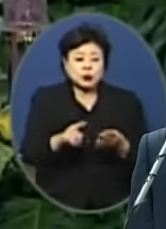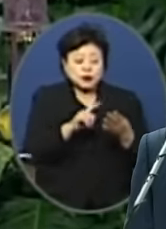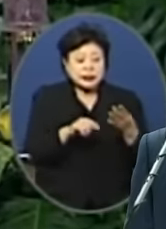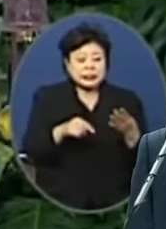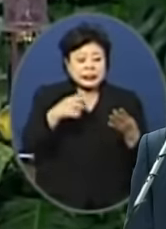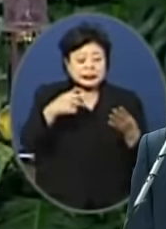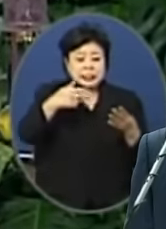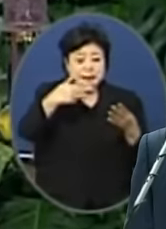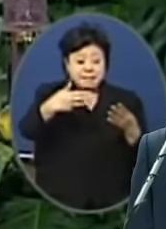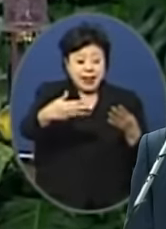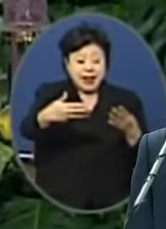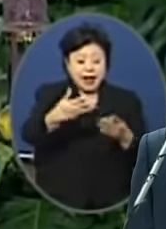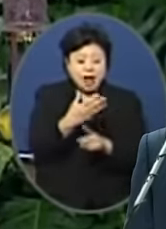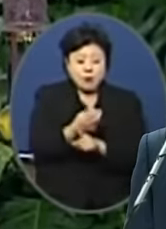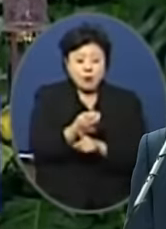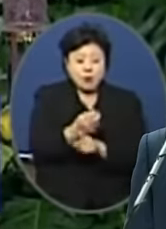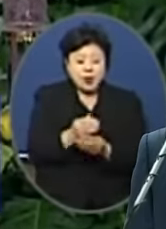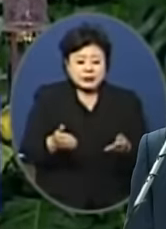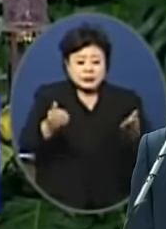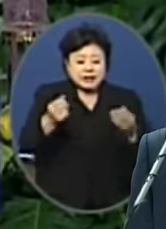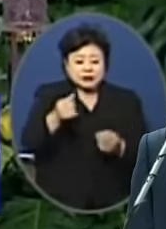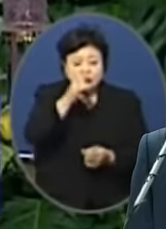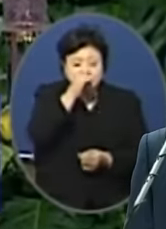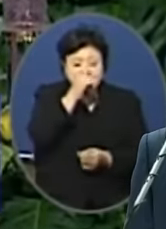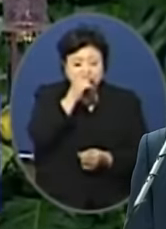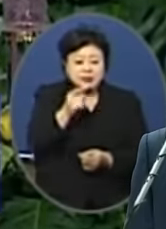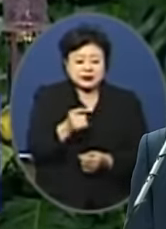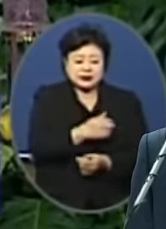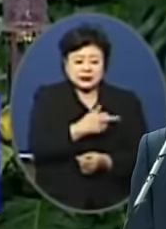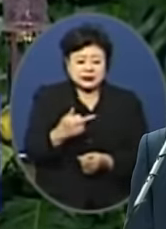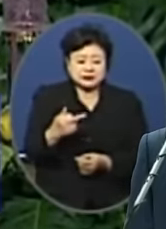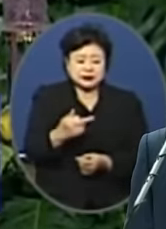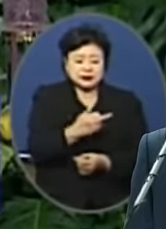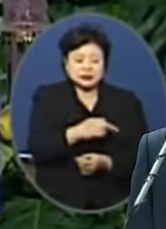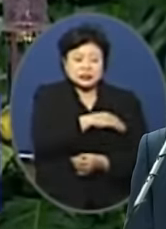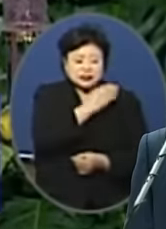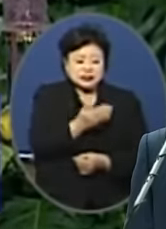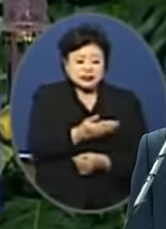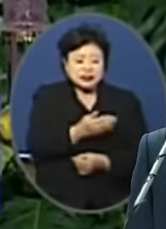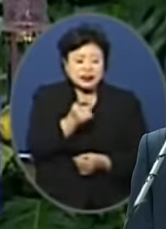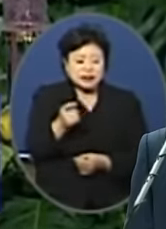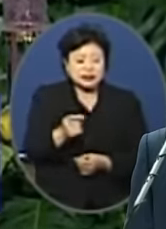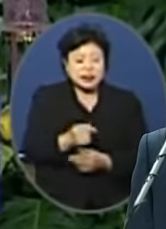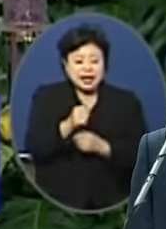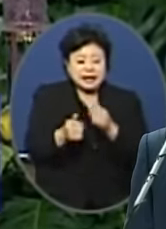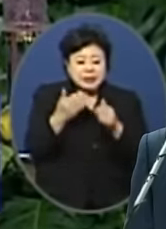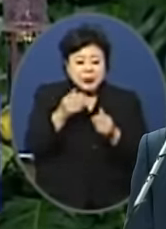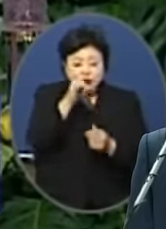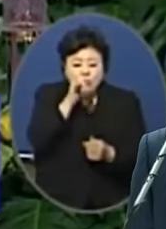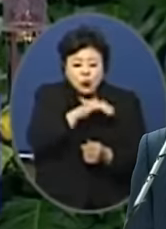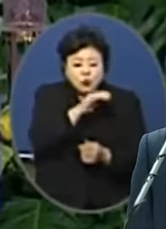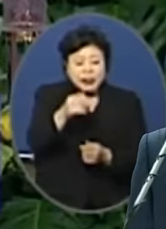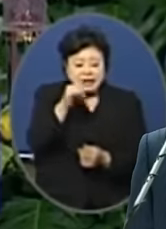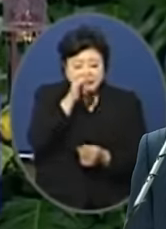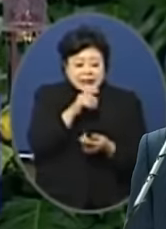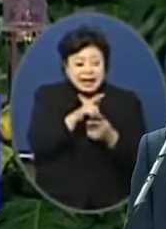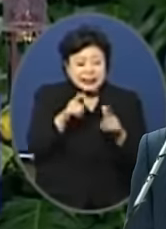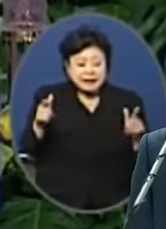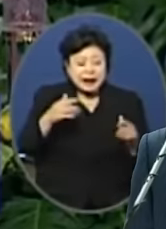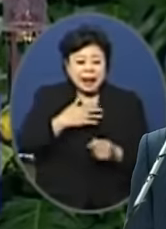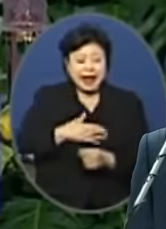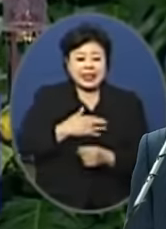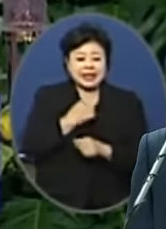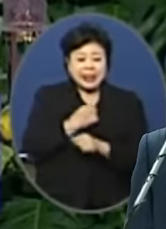7절로 8절에 우리가 이 보배를 질그릇에 가졌으니 이는 심히 큰 능력은 하나님께 있고 우리에게 있지